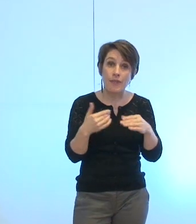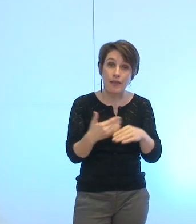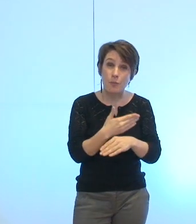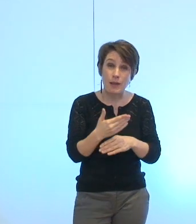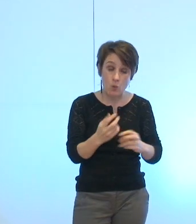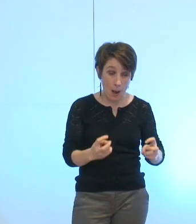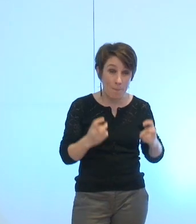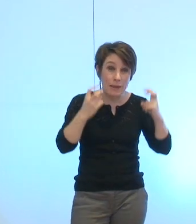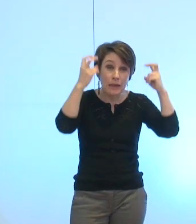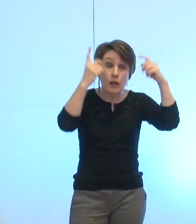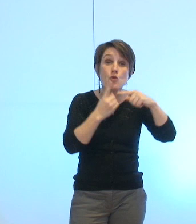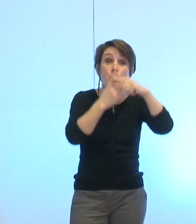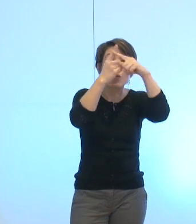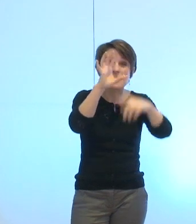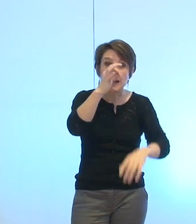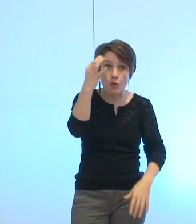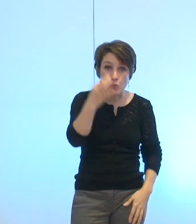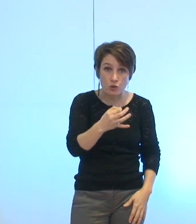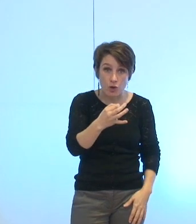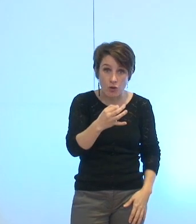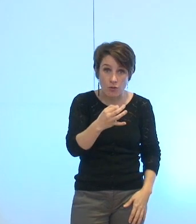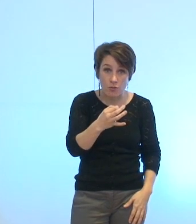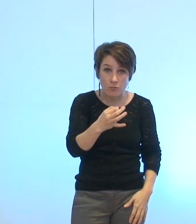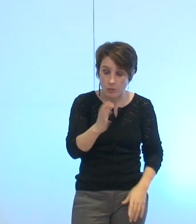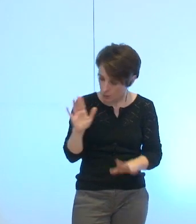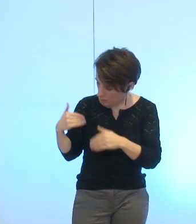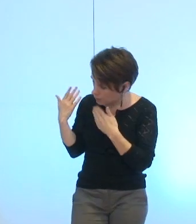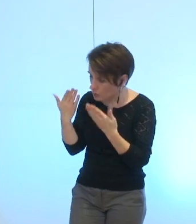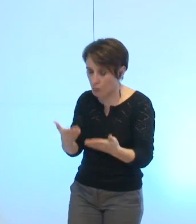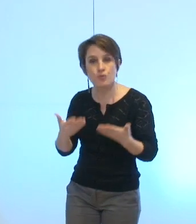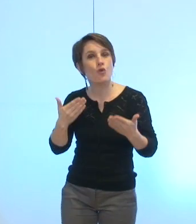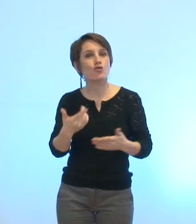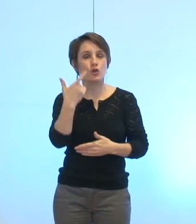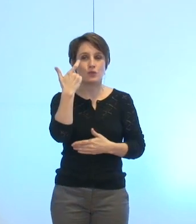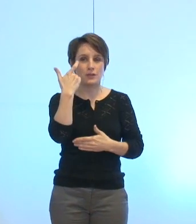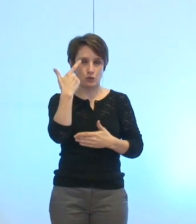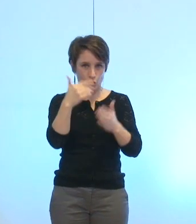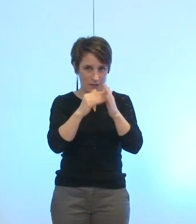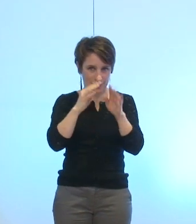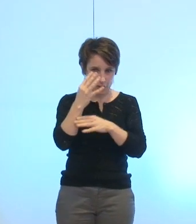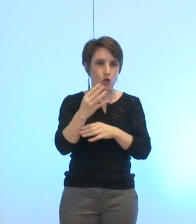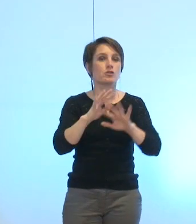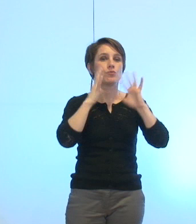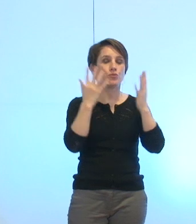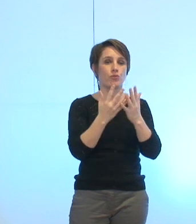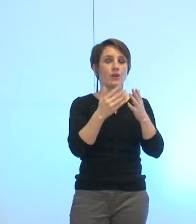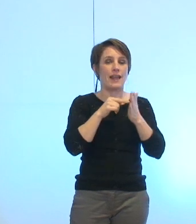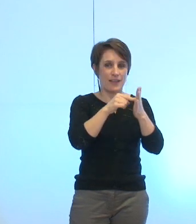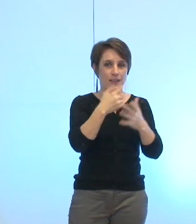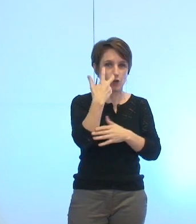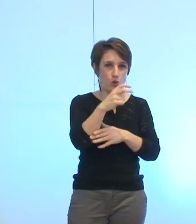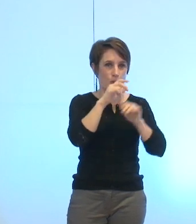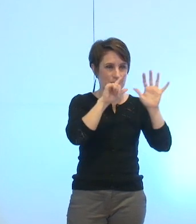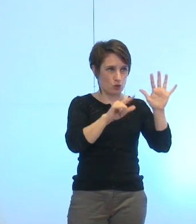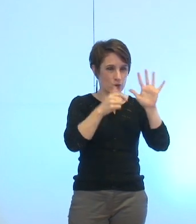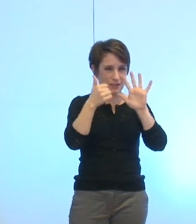50 % en 2014 la dette s'élève à 376,6 millions